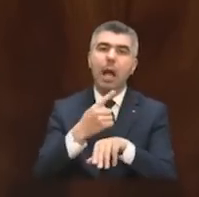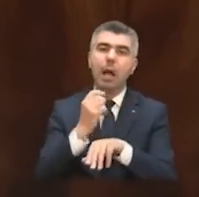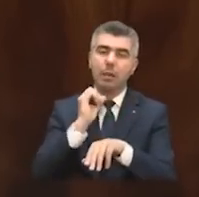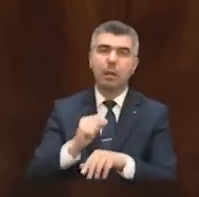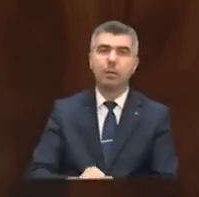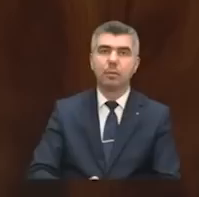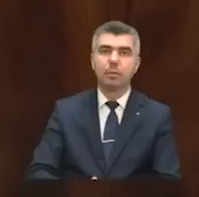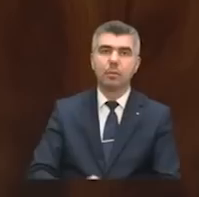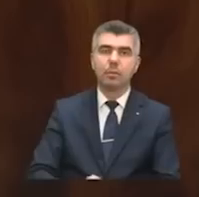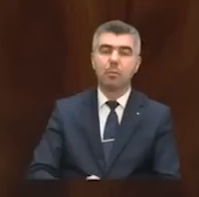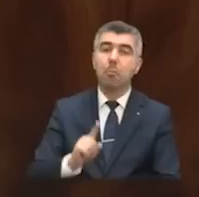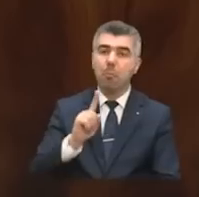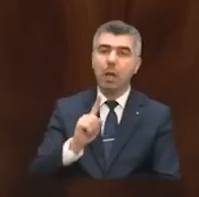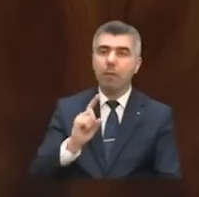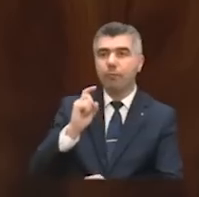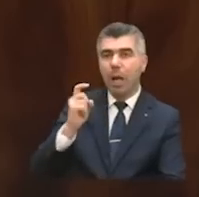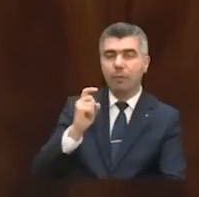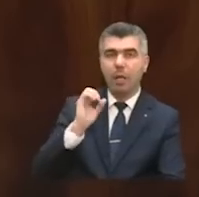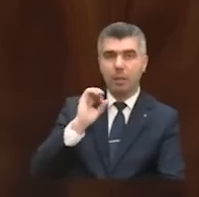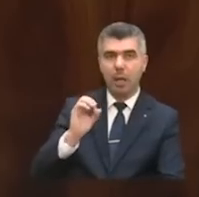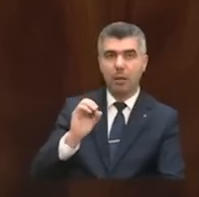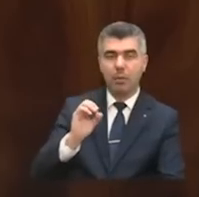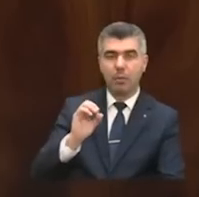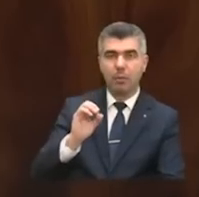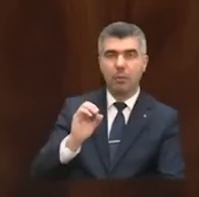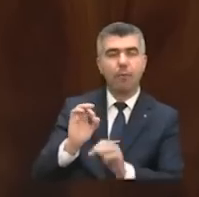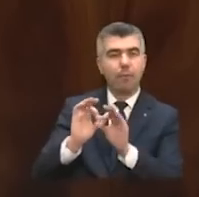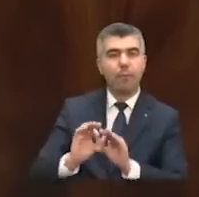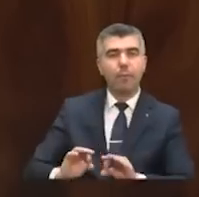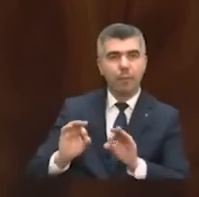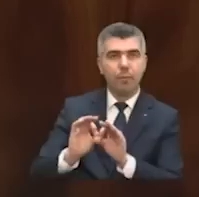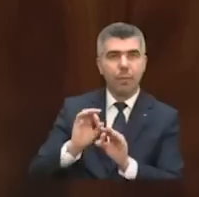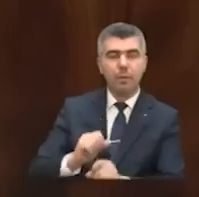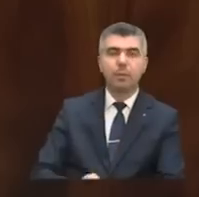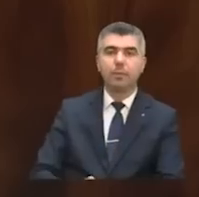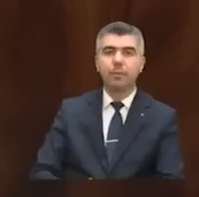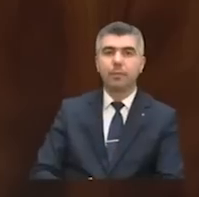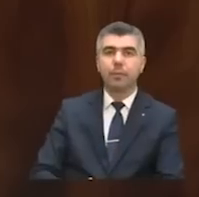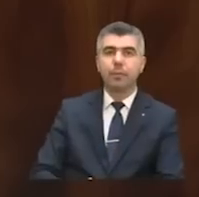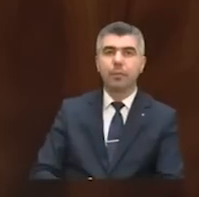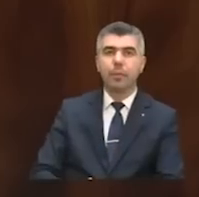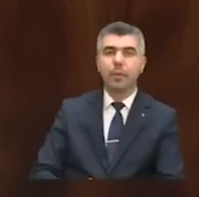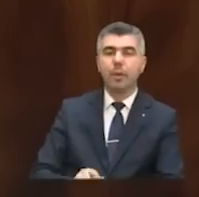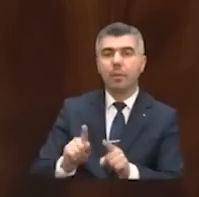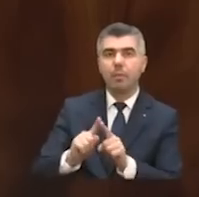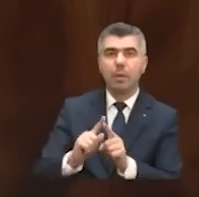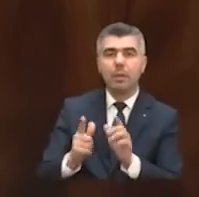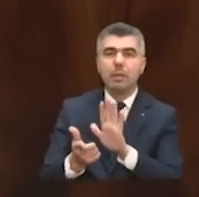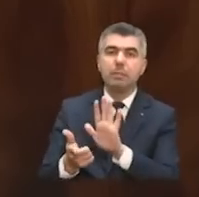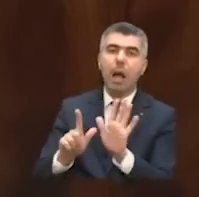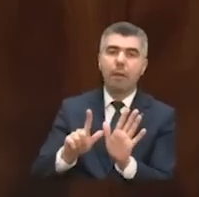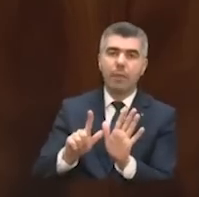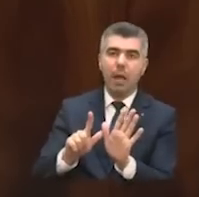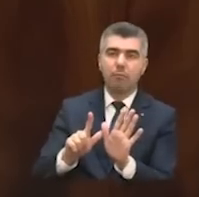ولكن ماشي سالير، كيكون عنده هذا ولو مونطون يعني الا ما كانش هذا راه 7000 درهم